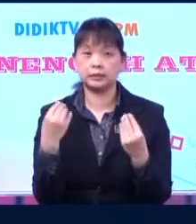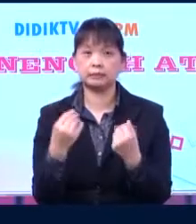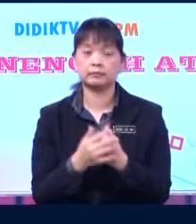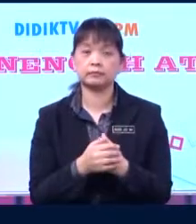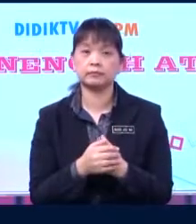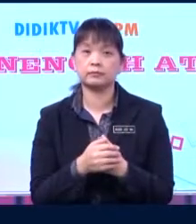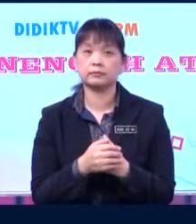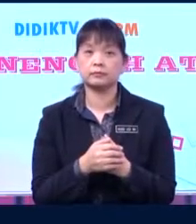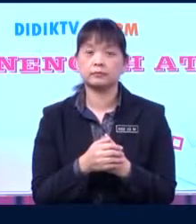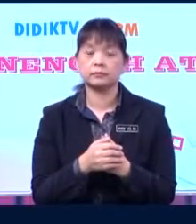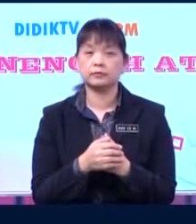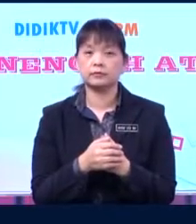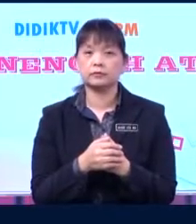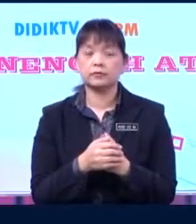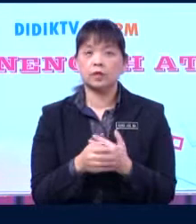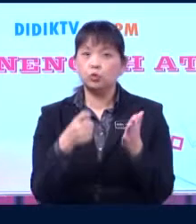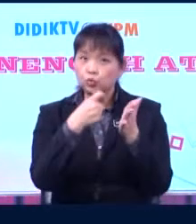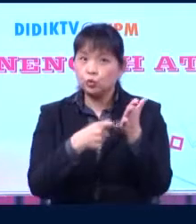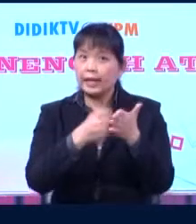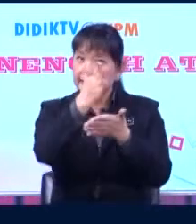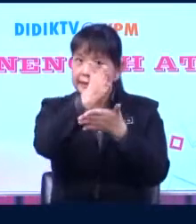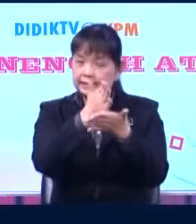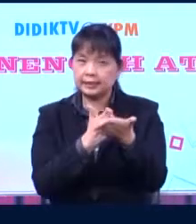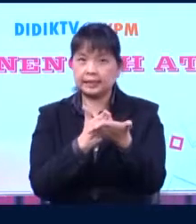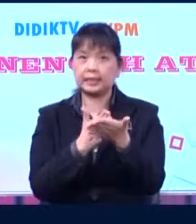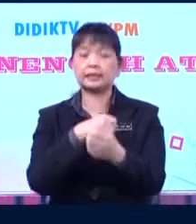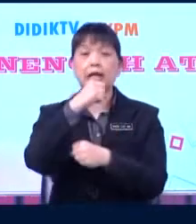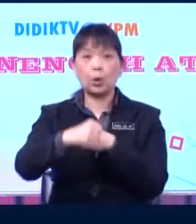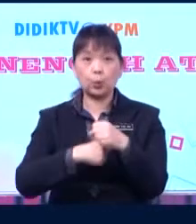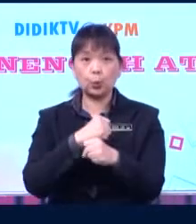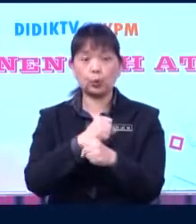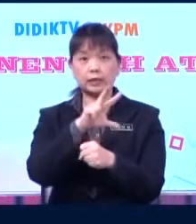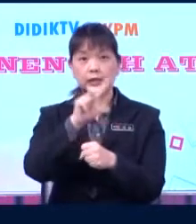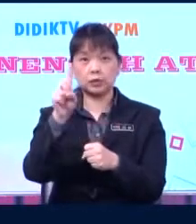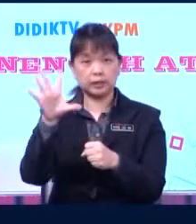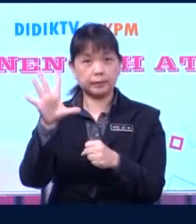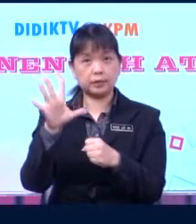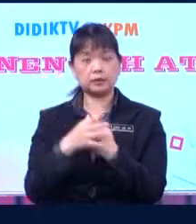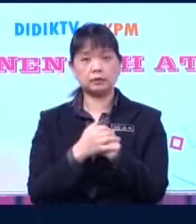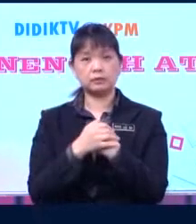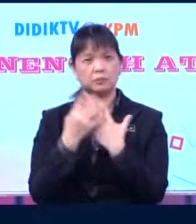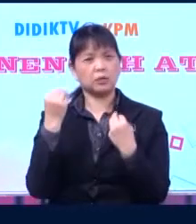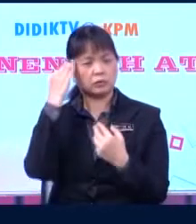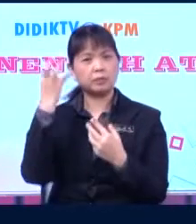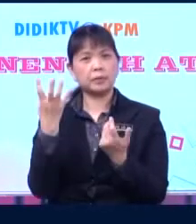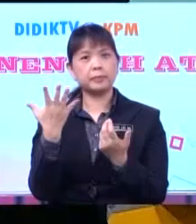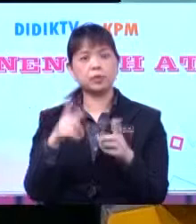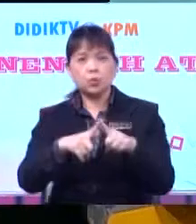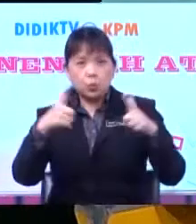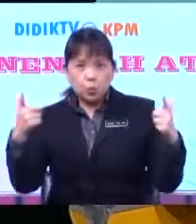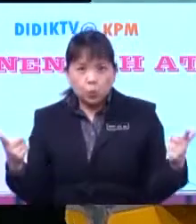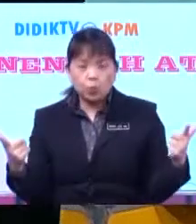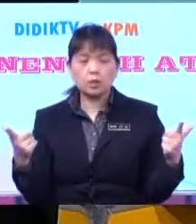setengah tahun oke juga setahun 315 berapa luas tanah yo Oke